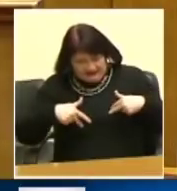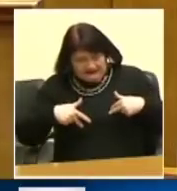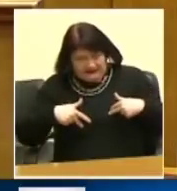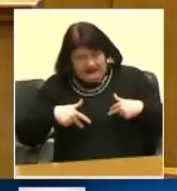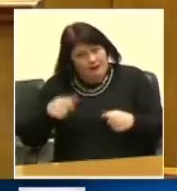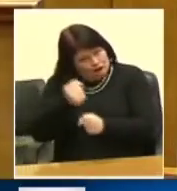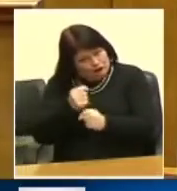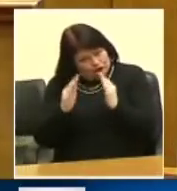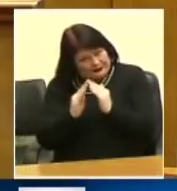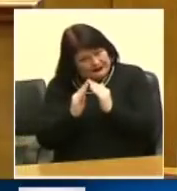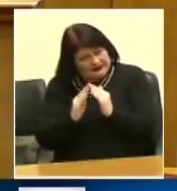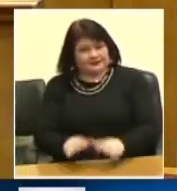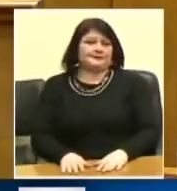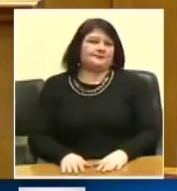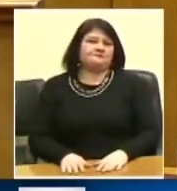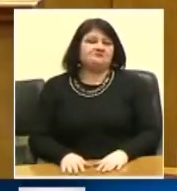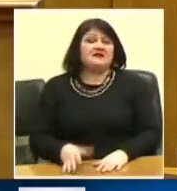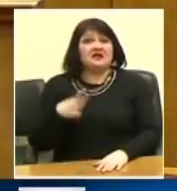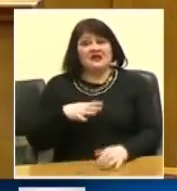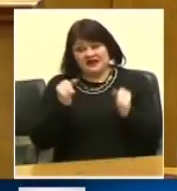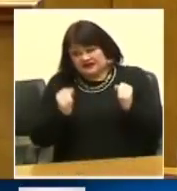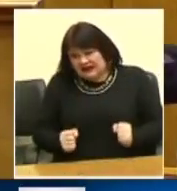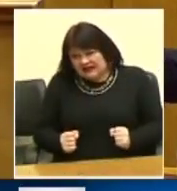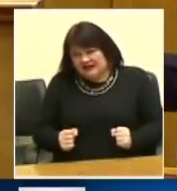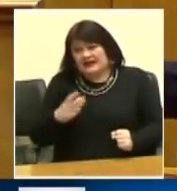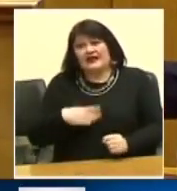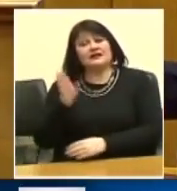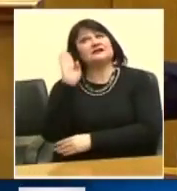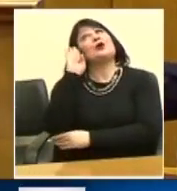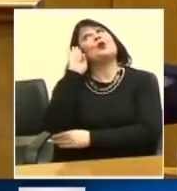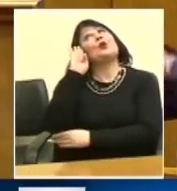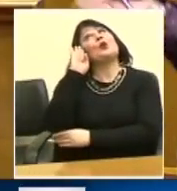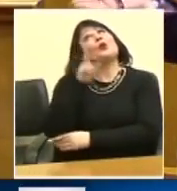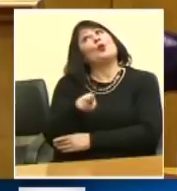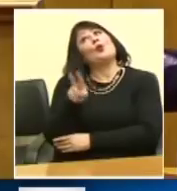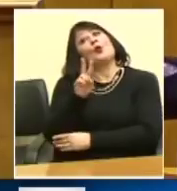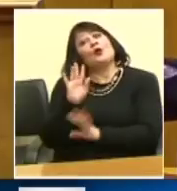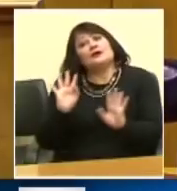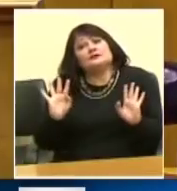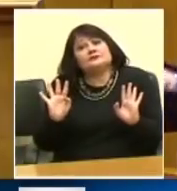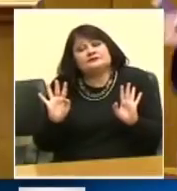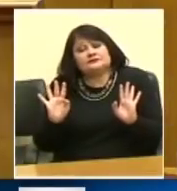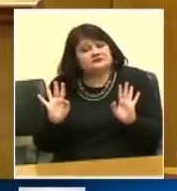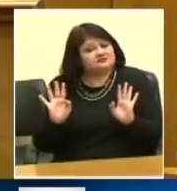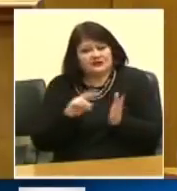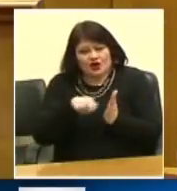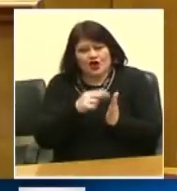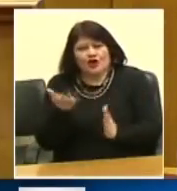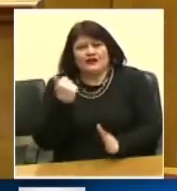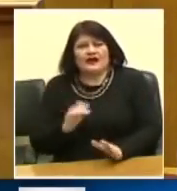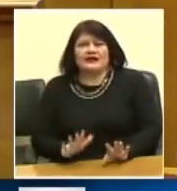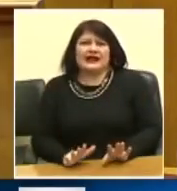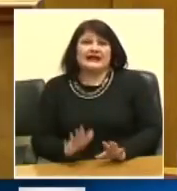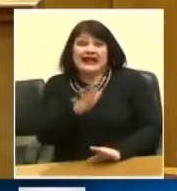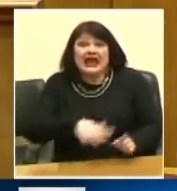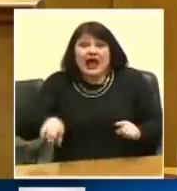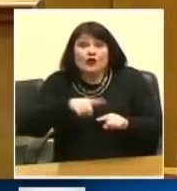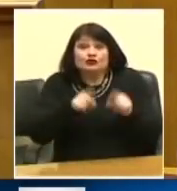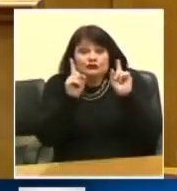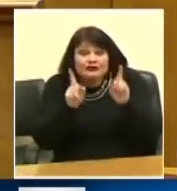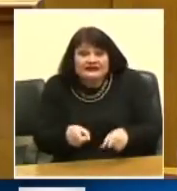Θέλετε κάθεστε. Θέλετε σηκώνετε. Θέλετε ξαπλώνετε τα νάσκελα κάτω. Δεν παίζει κανένα ρόλο. Ρόλο θα παίξει ο λαός,